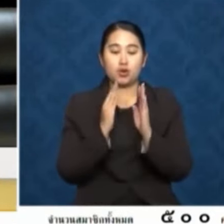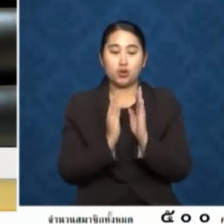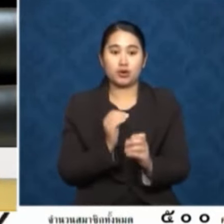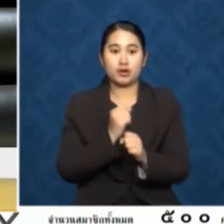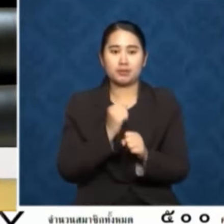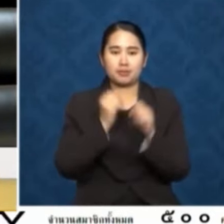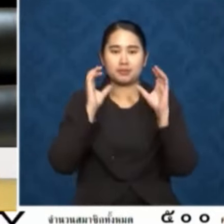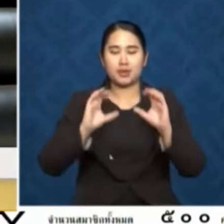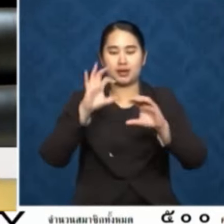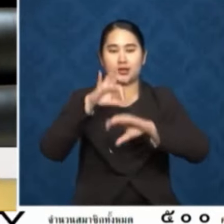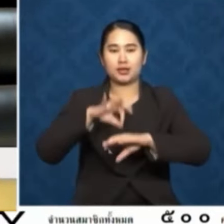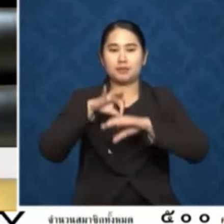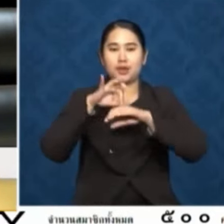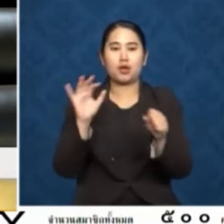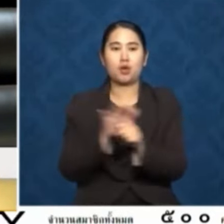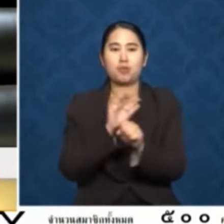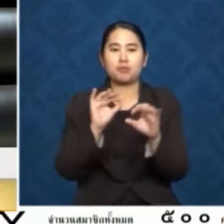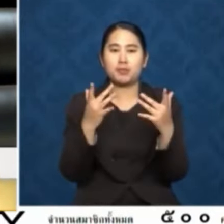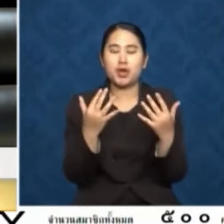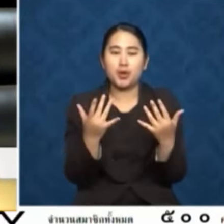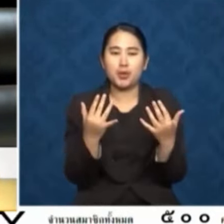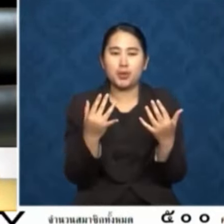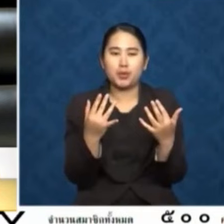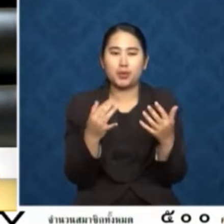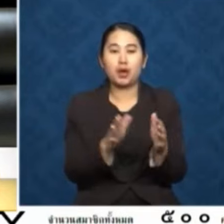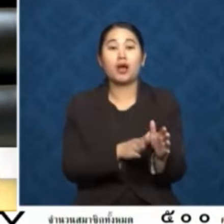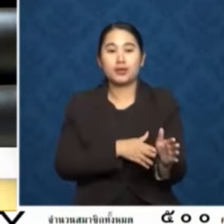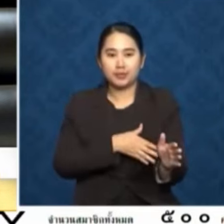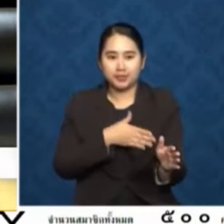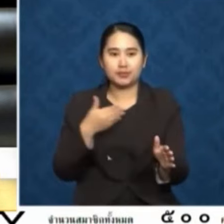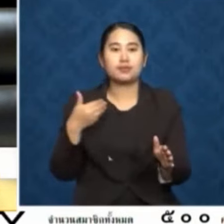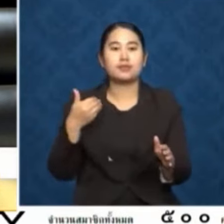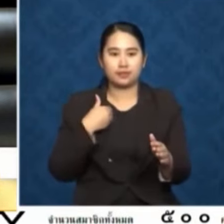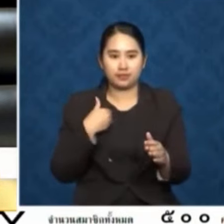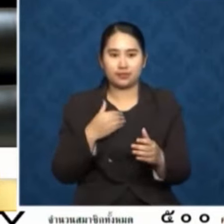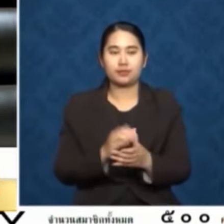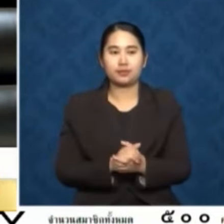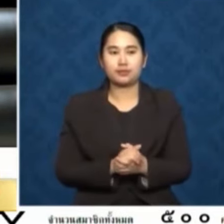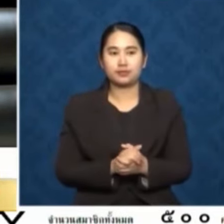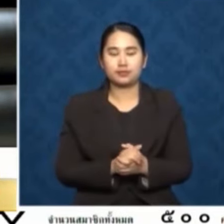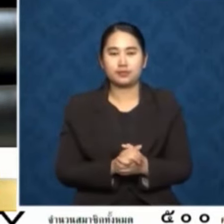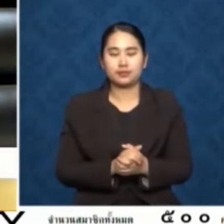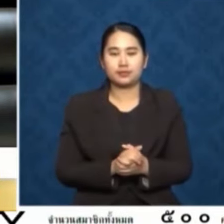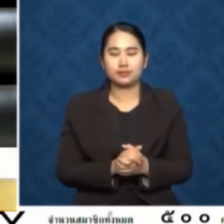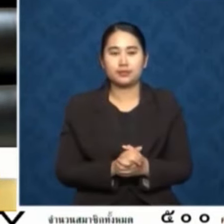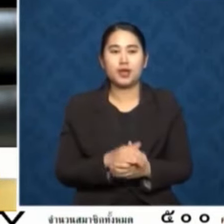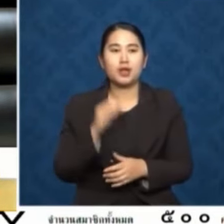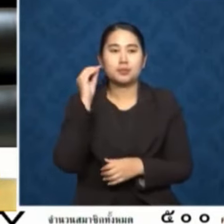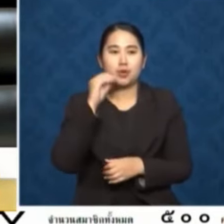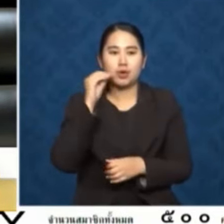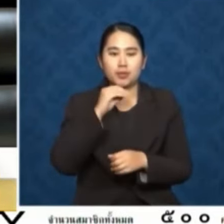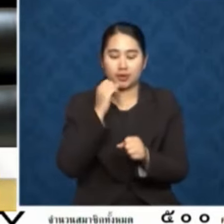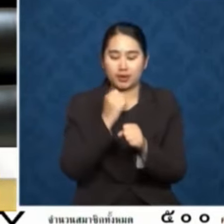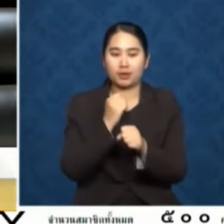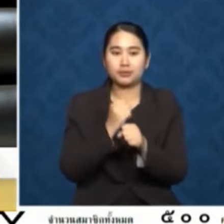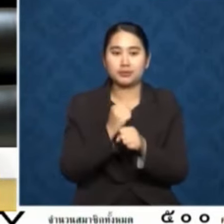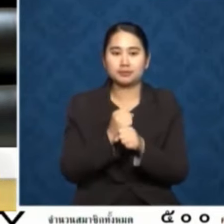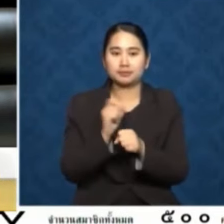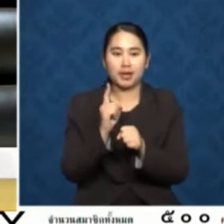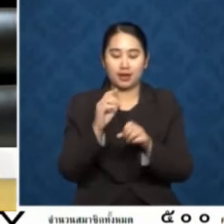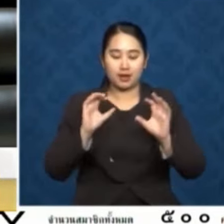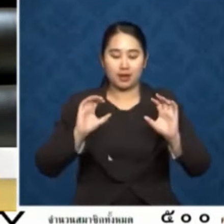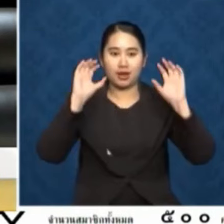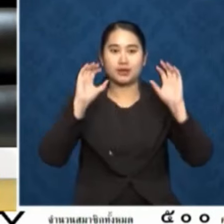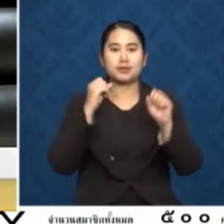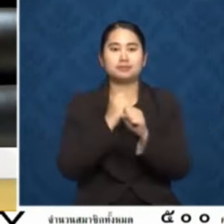รรจุไม่ครบเป็นเวลานานนะครับซึ่งหลายงานนะครับก็ไม่มีข้าราชการ